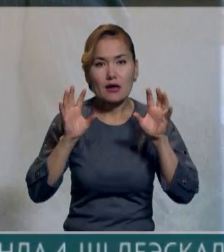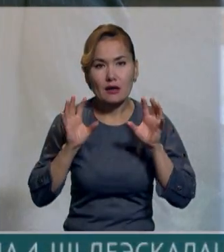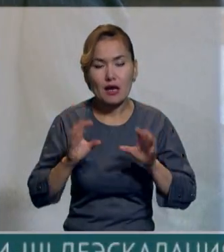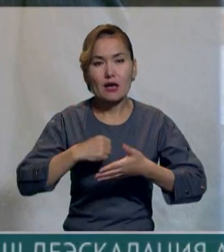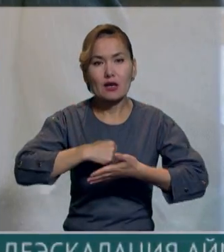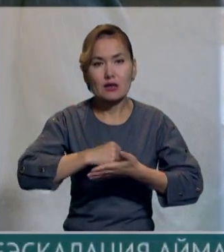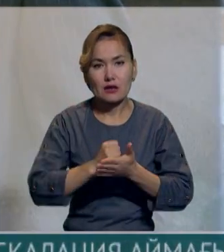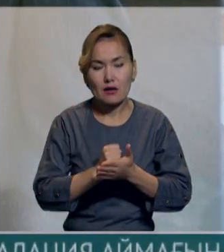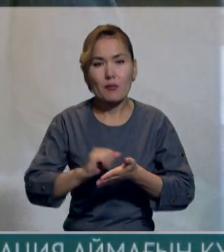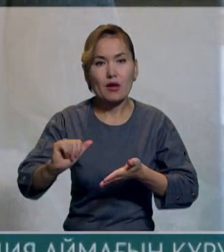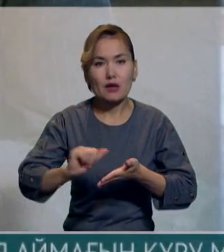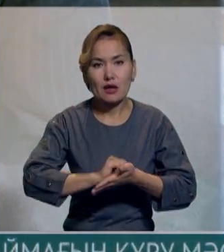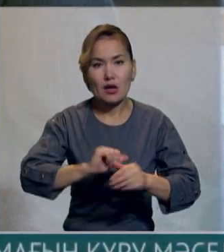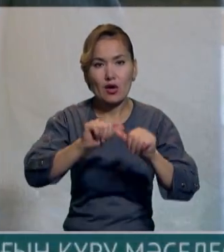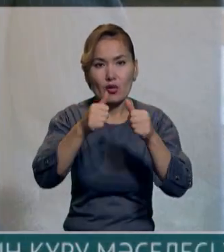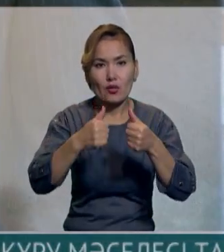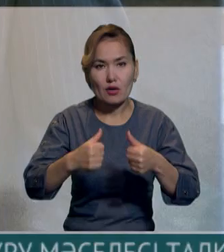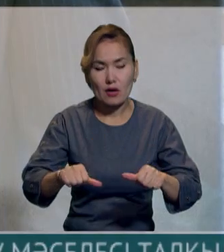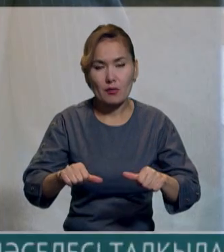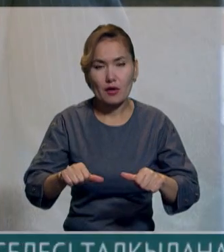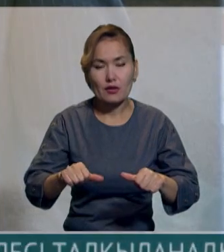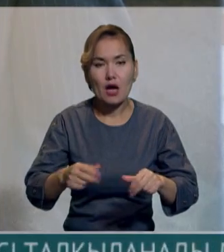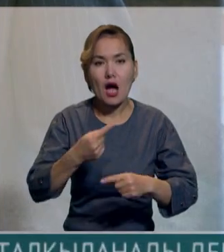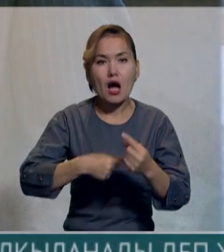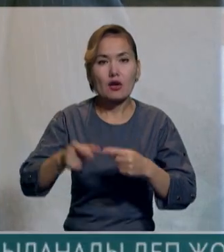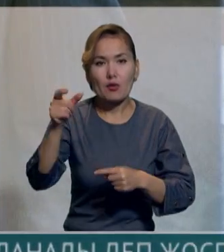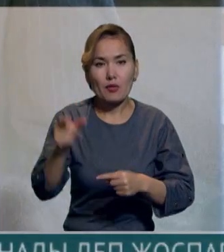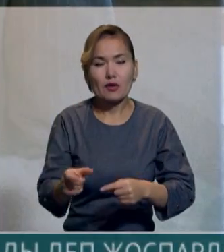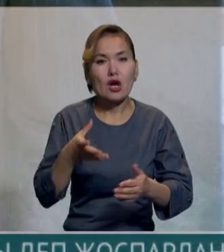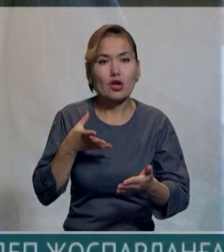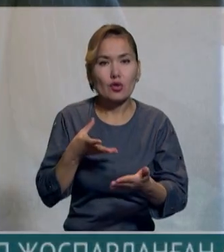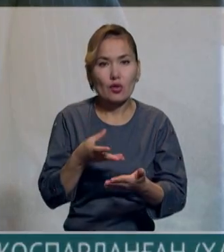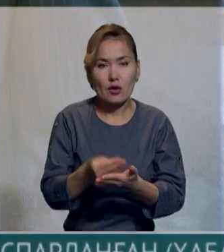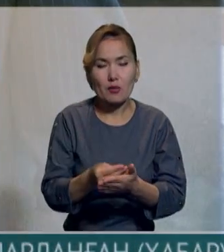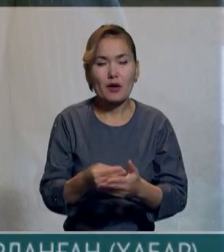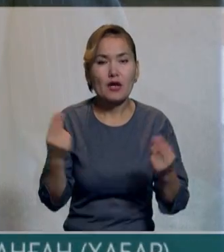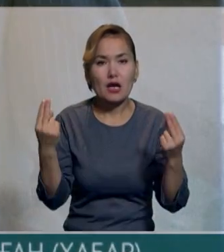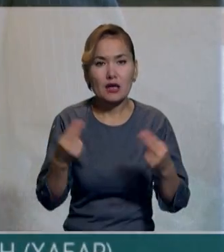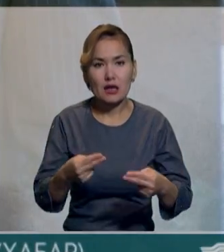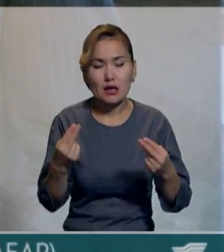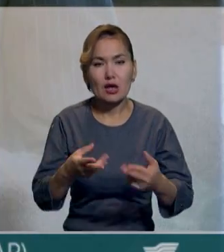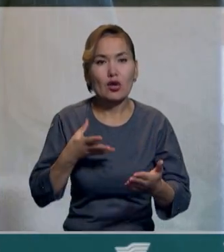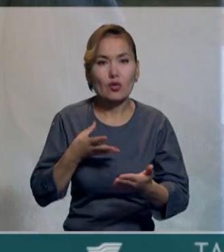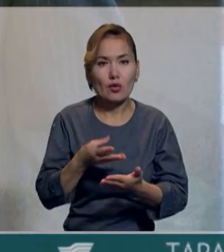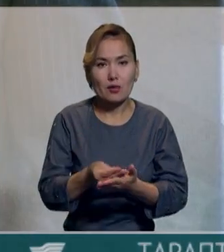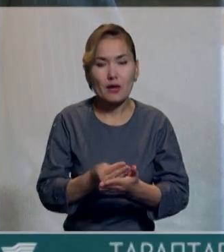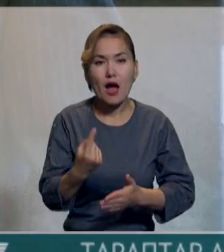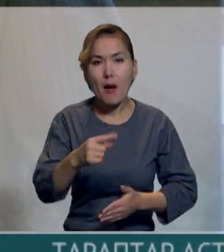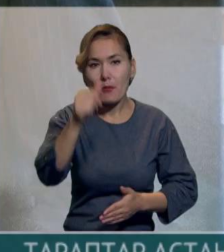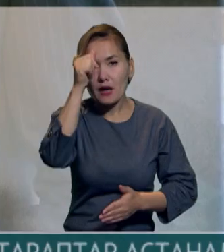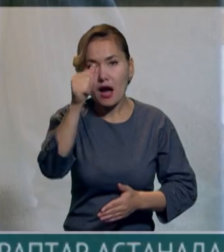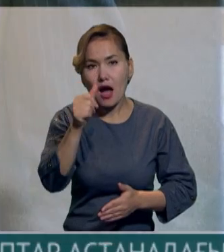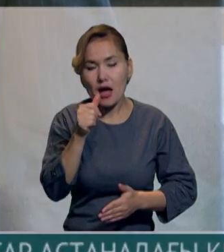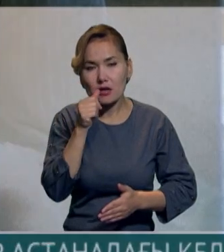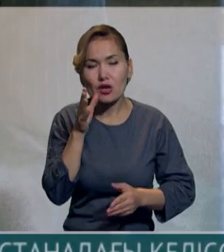декларациялық рәсімдеу кезінде өздерінің төлемдерін, кедендік төлемдерді, олар бір айдың ішінде,